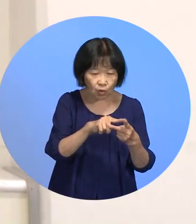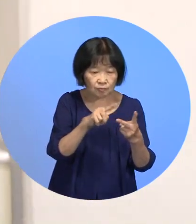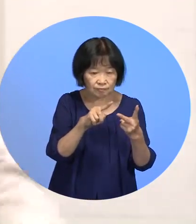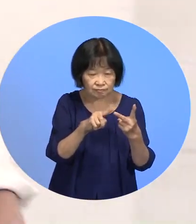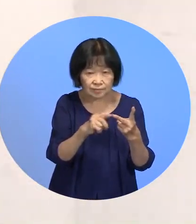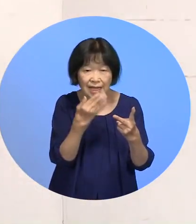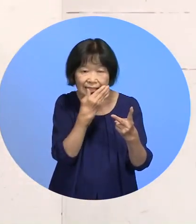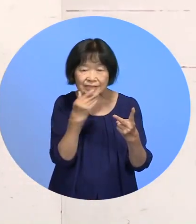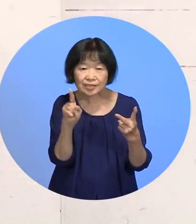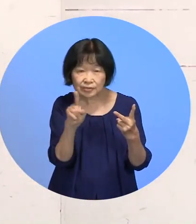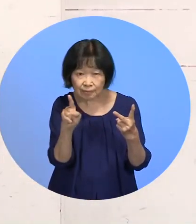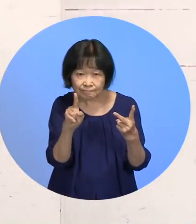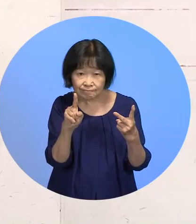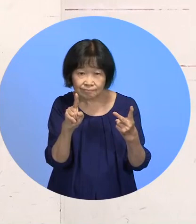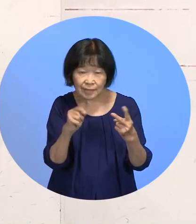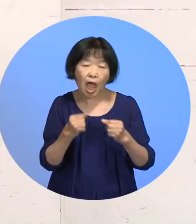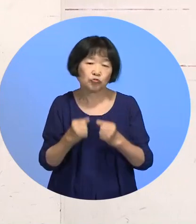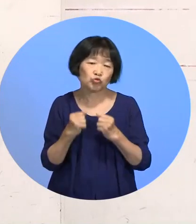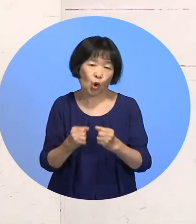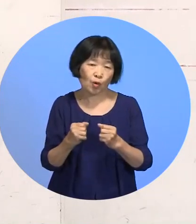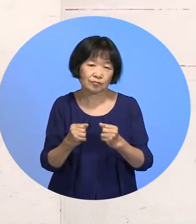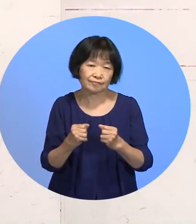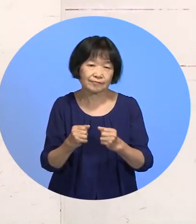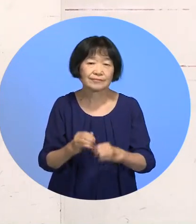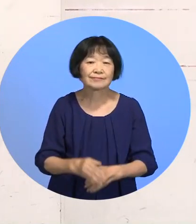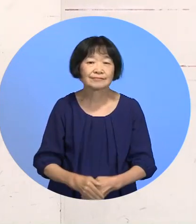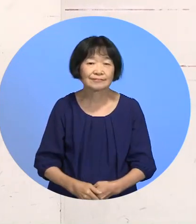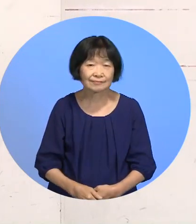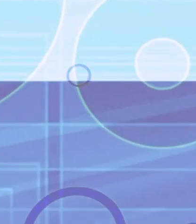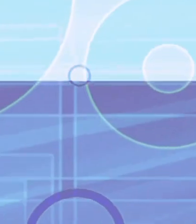が運動です。